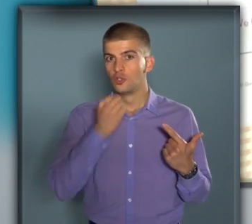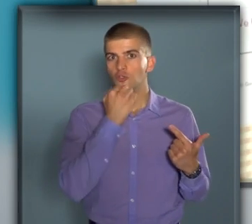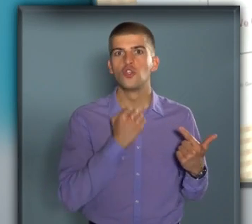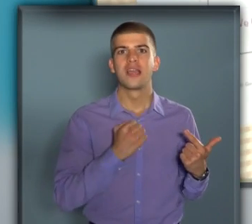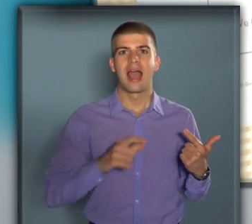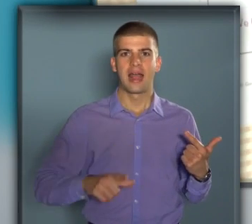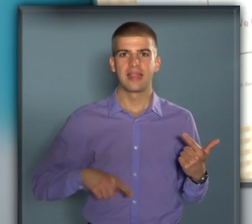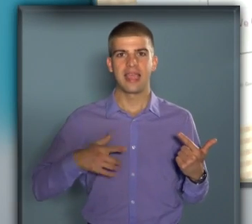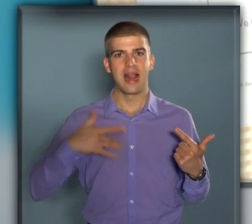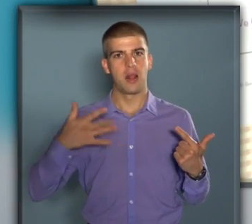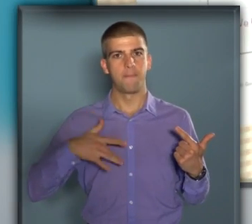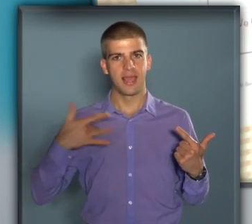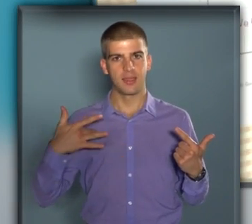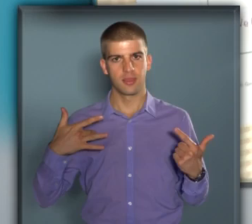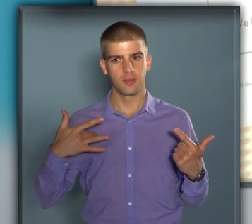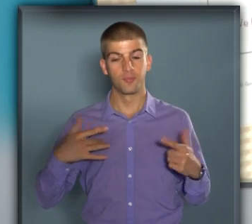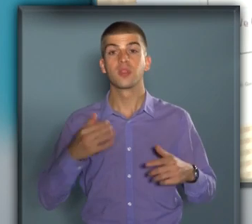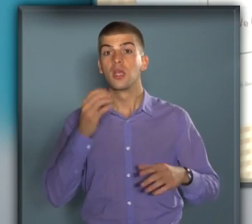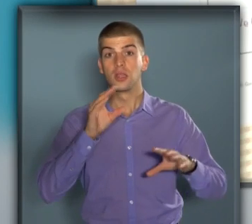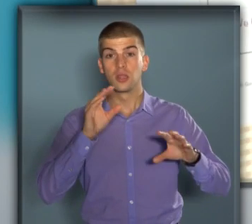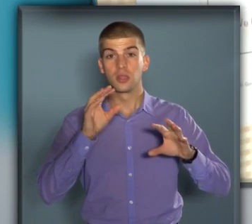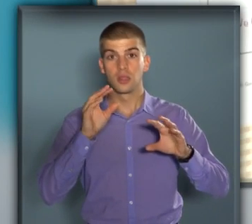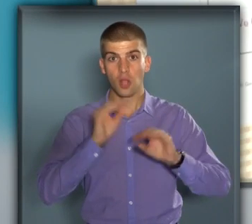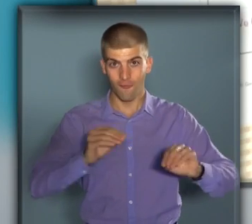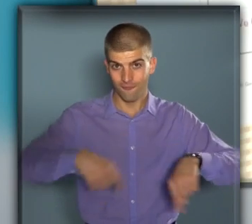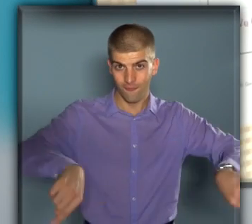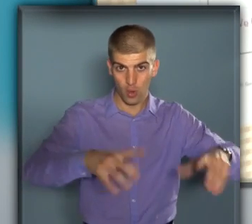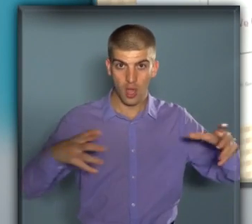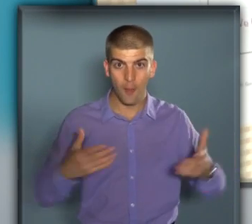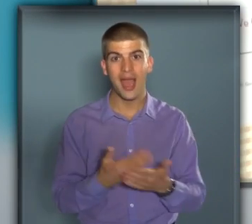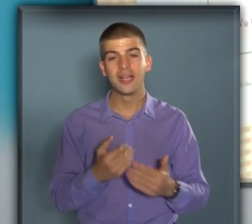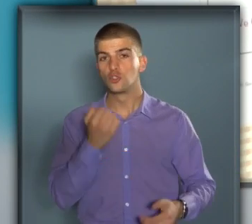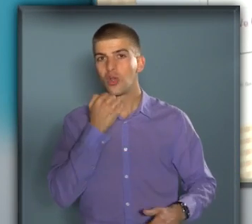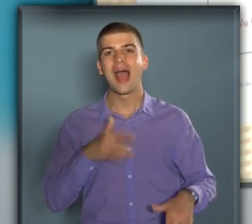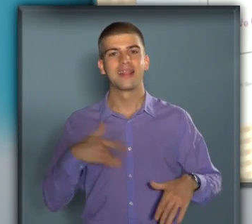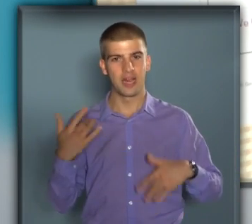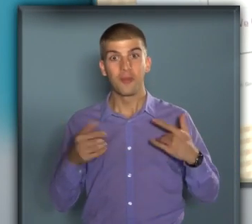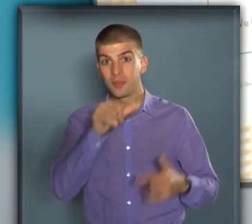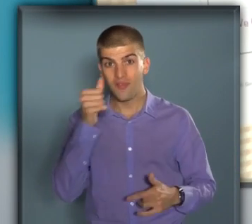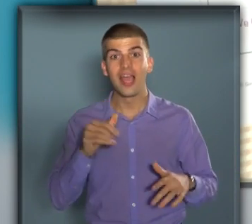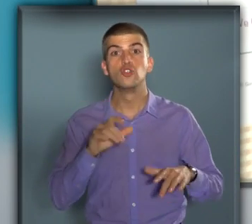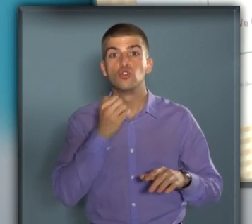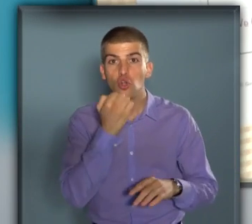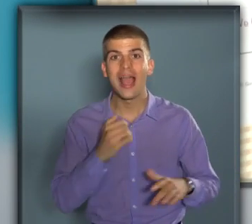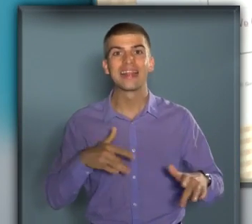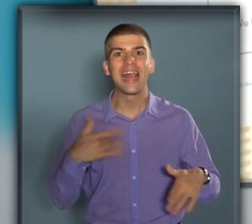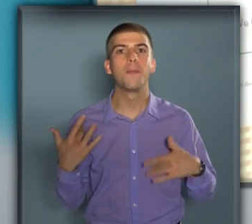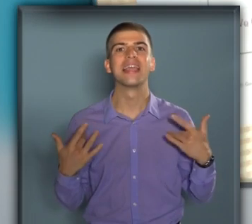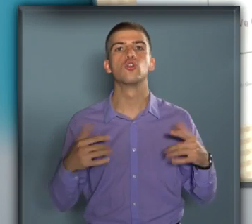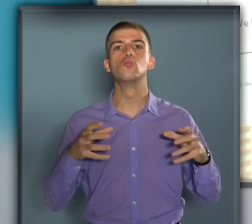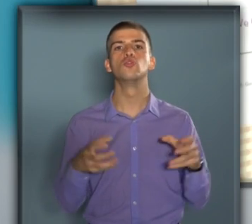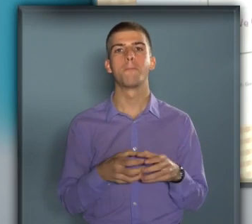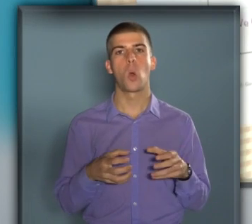élmény, és a tanfolyamaink azok saját élményre alapulnak, így is hívjuk őket, hogy saját élményű csoportok.